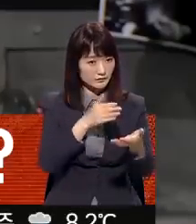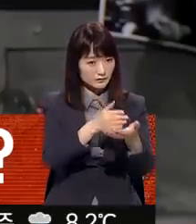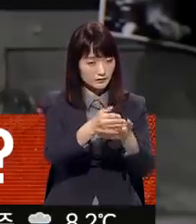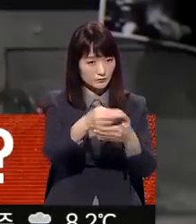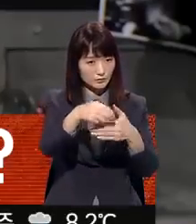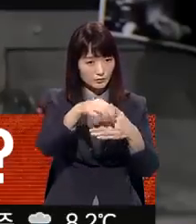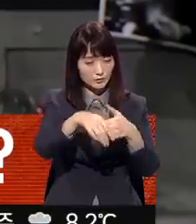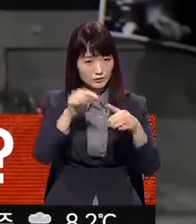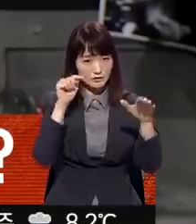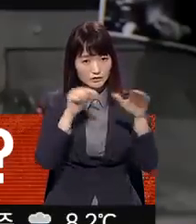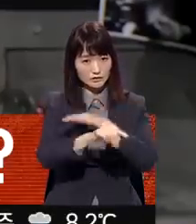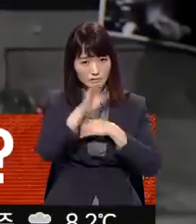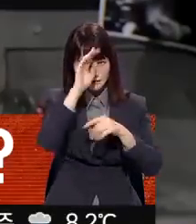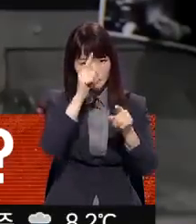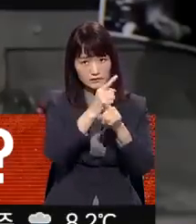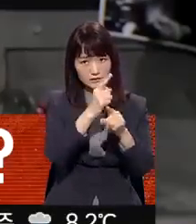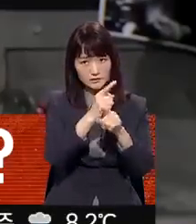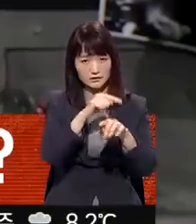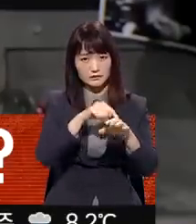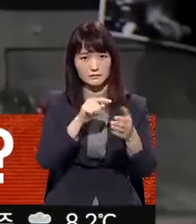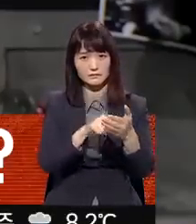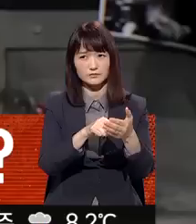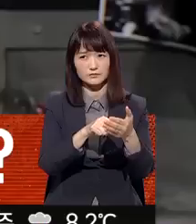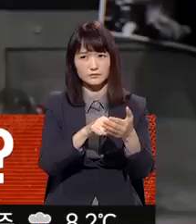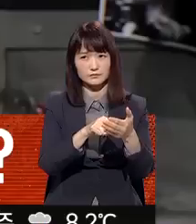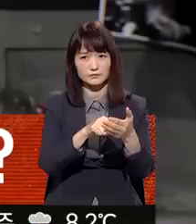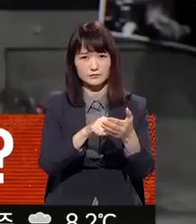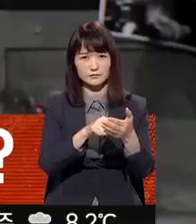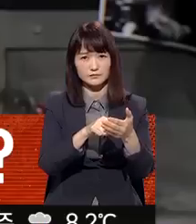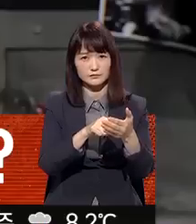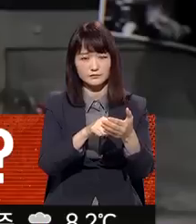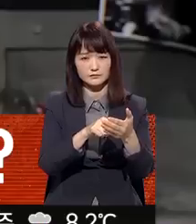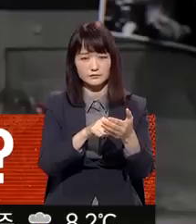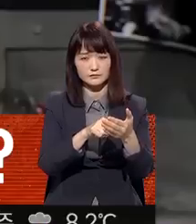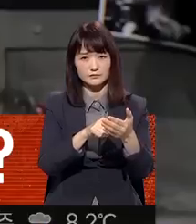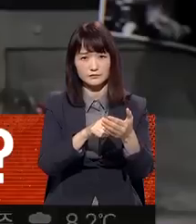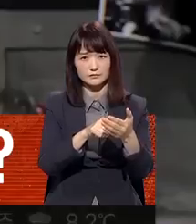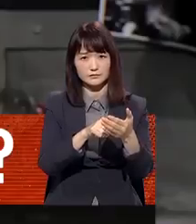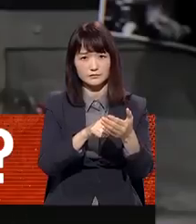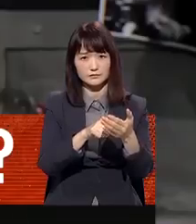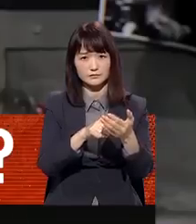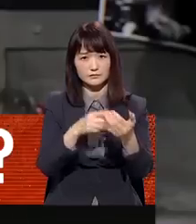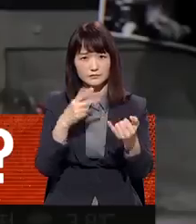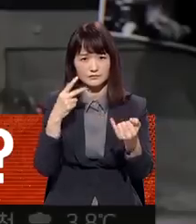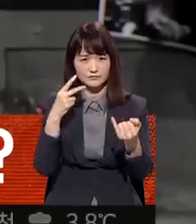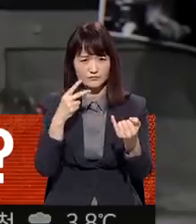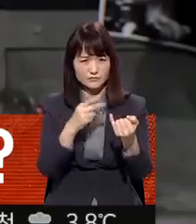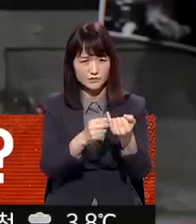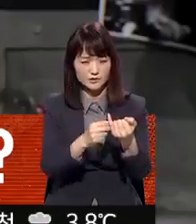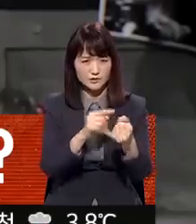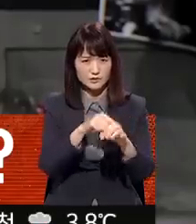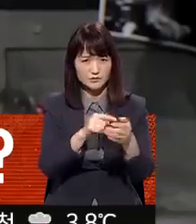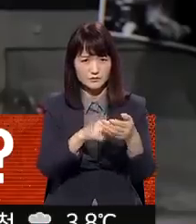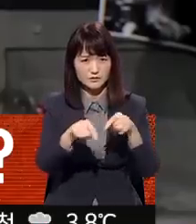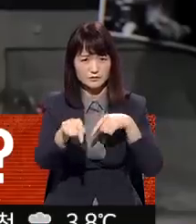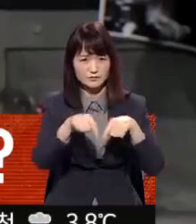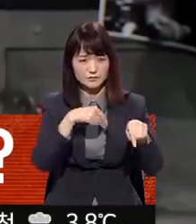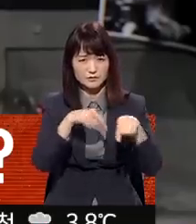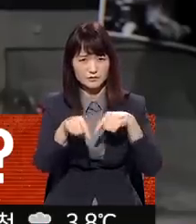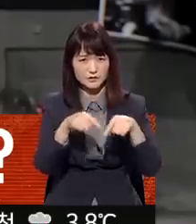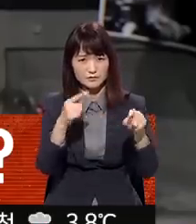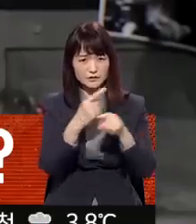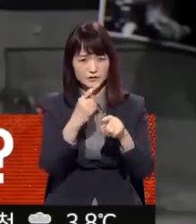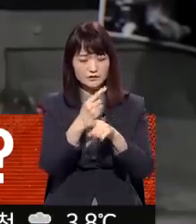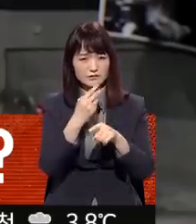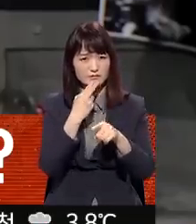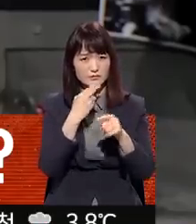받게 해서 치료를 해가지고 그 마음 망군 거, 아까 가스라텍을 당했던 아니 문제가 있던 거 아니 그걸 바꾸지 않는 한 가정은 지속될 수가 없지 않습니까?